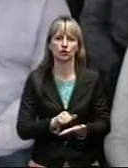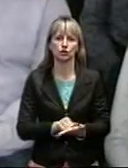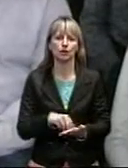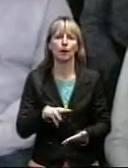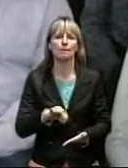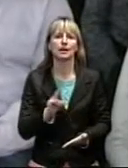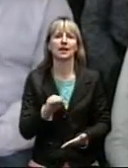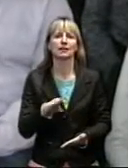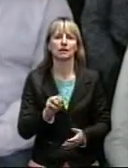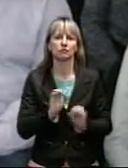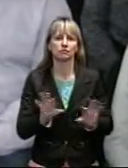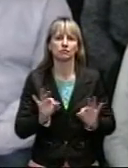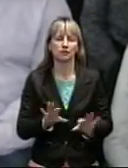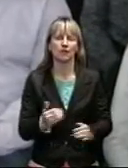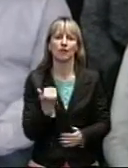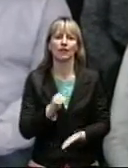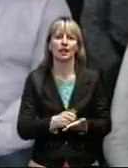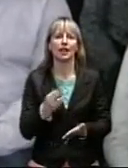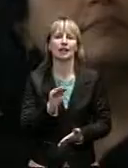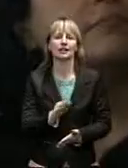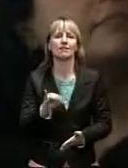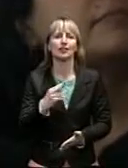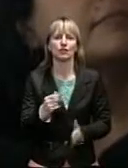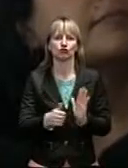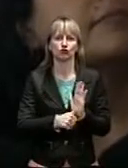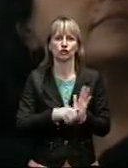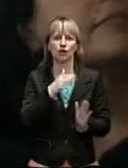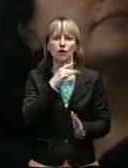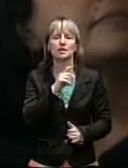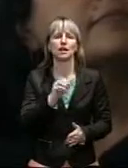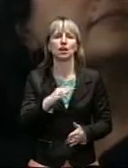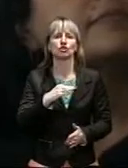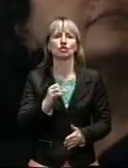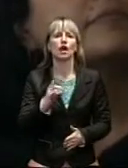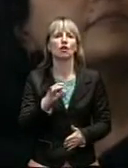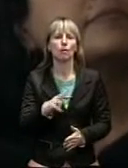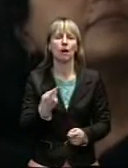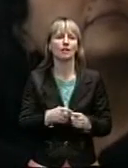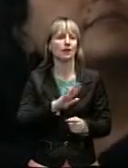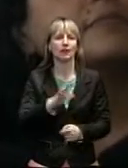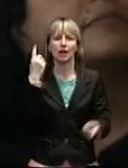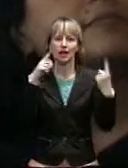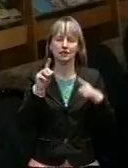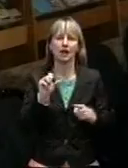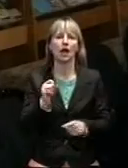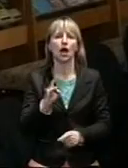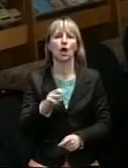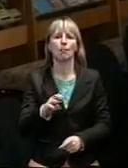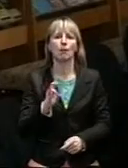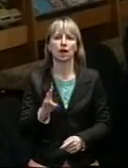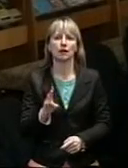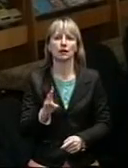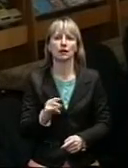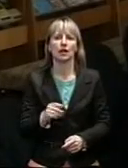Микита розповідає, його книга для дітей від 6 років. За жанром це не казки, а роман у новелах. У кожній розповіді